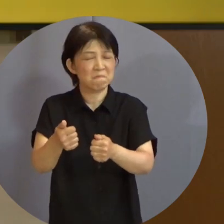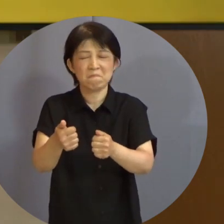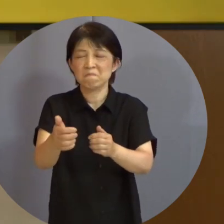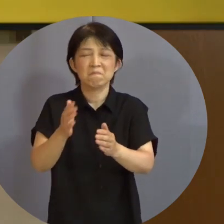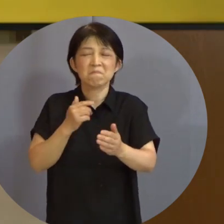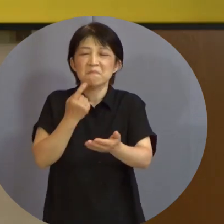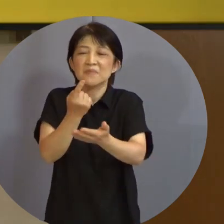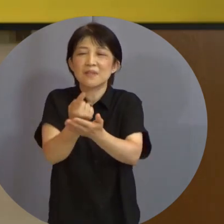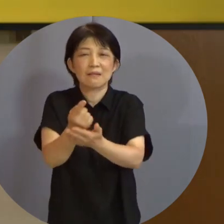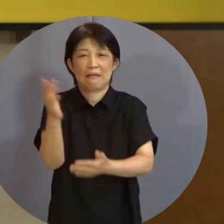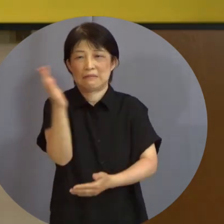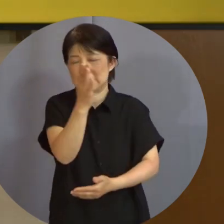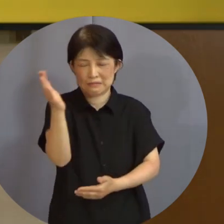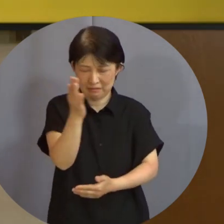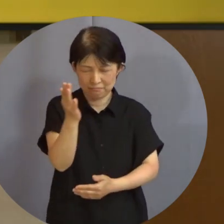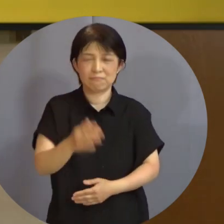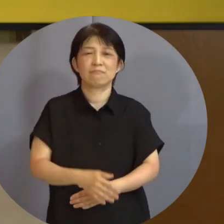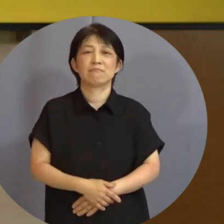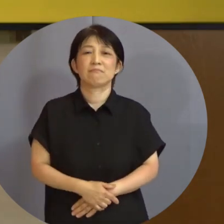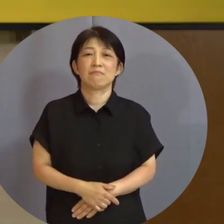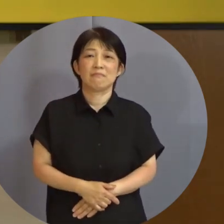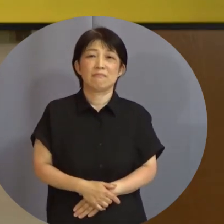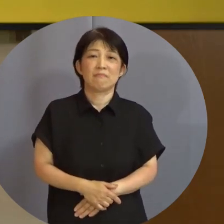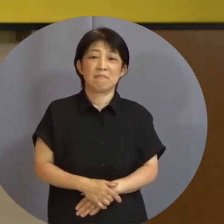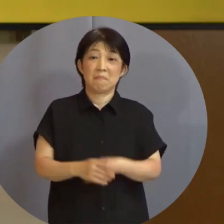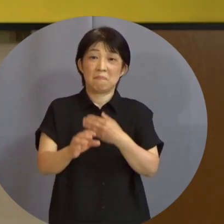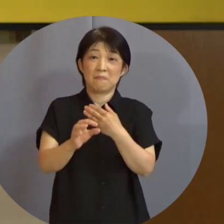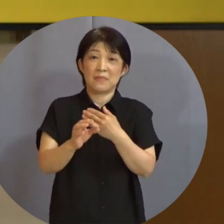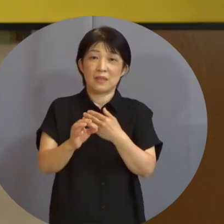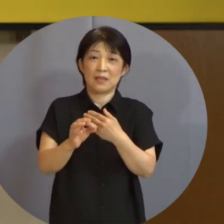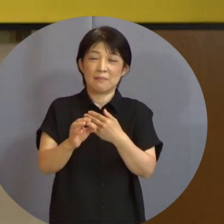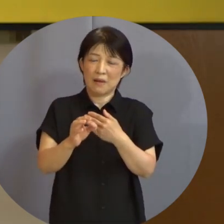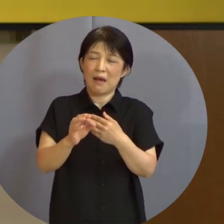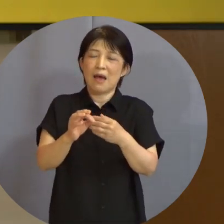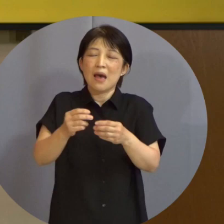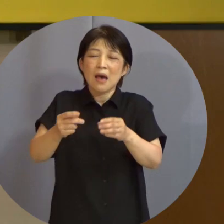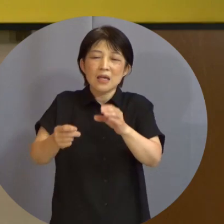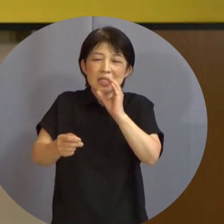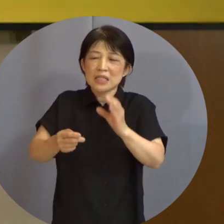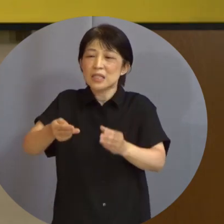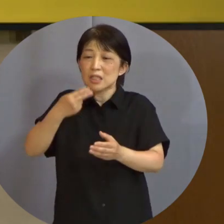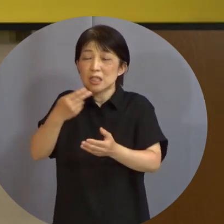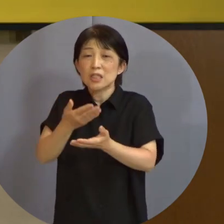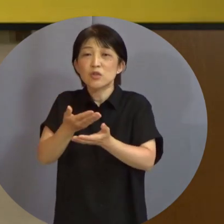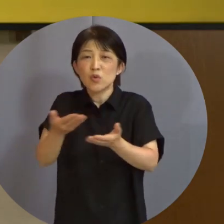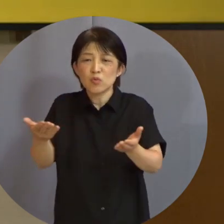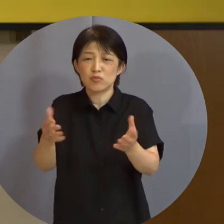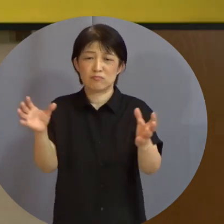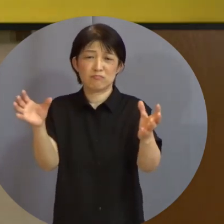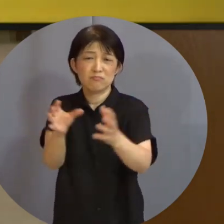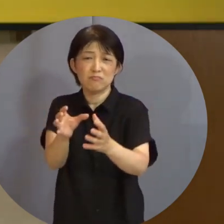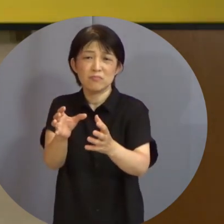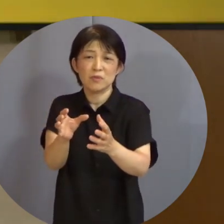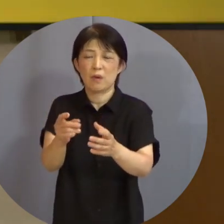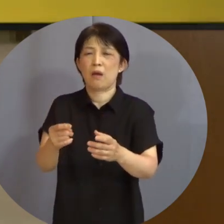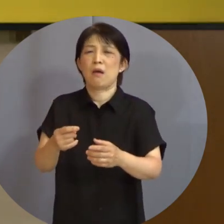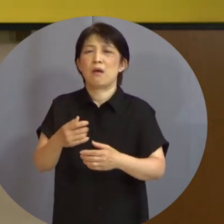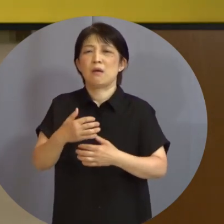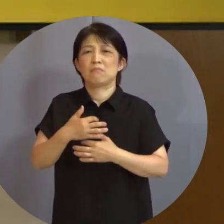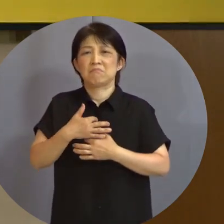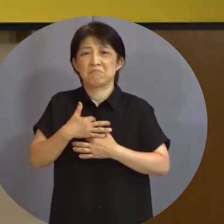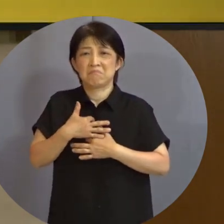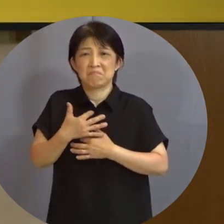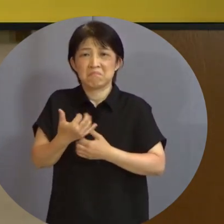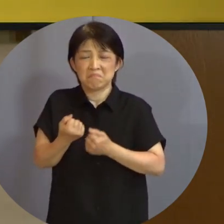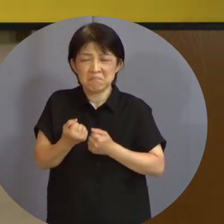参加しない、つまり飲食や会食などのには注意をしていただきたいということです